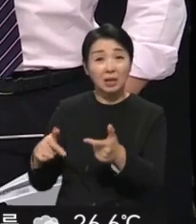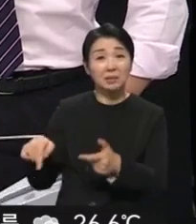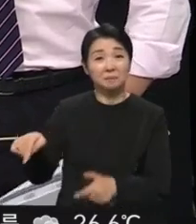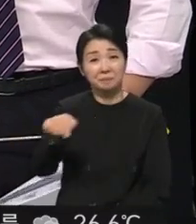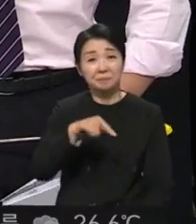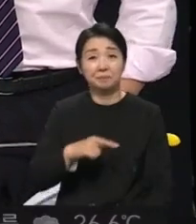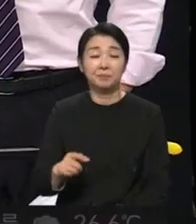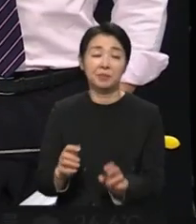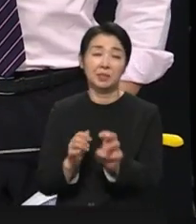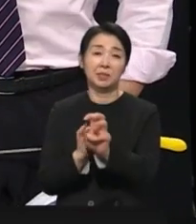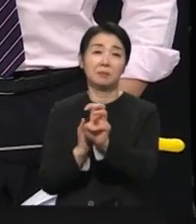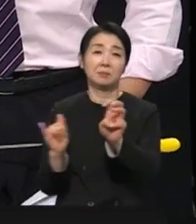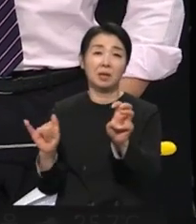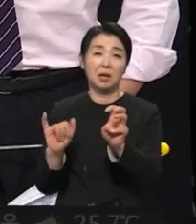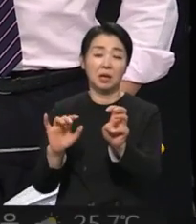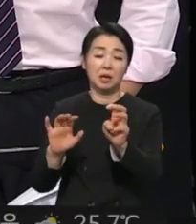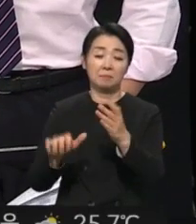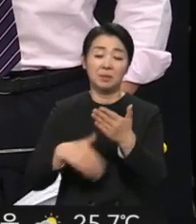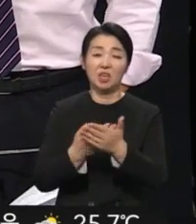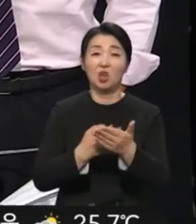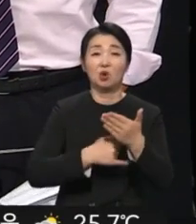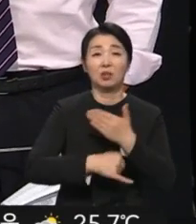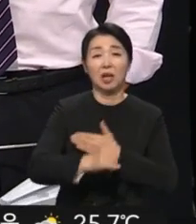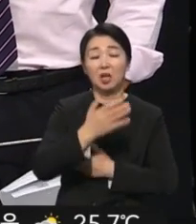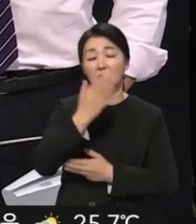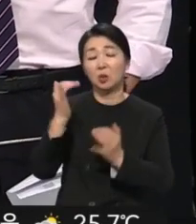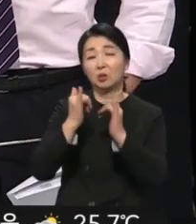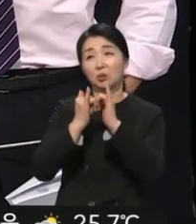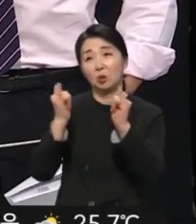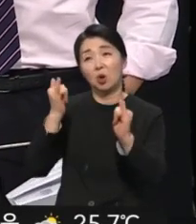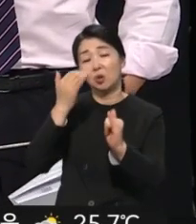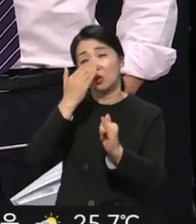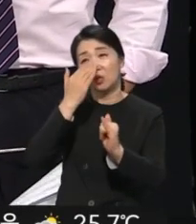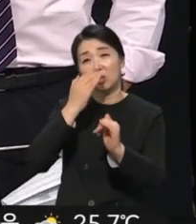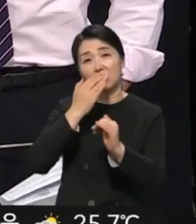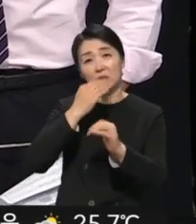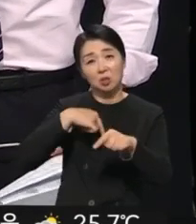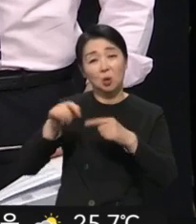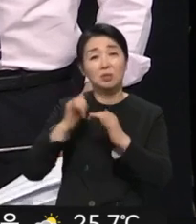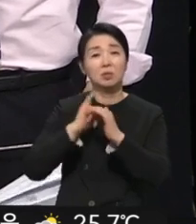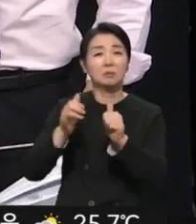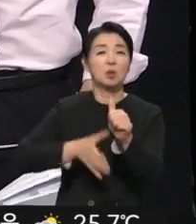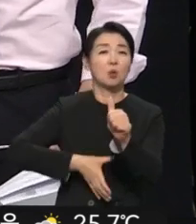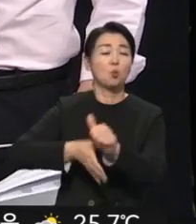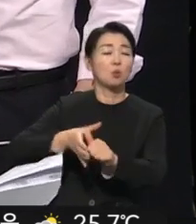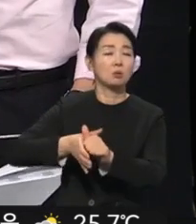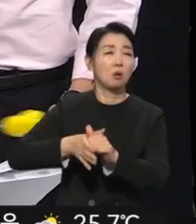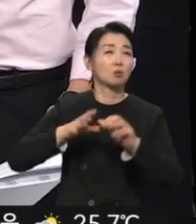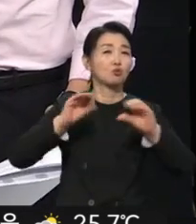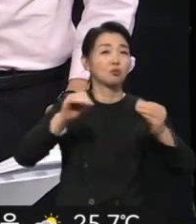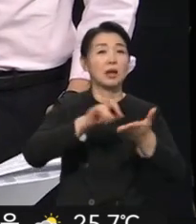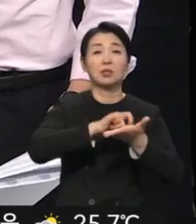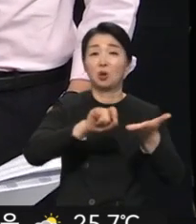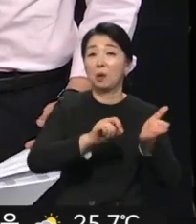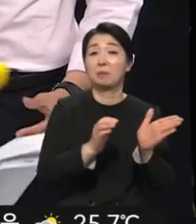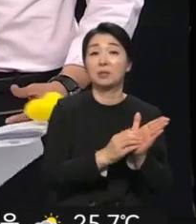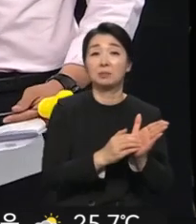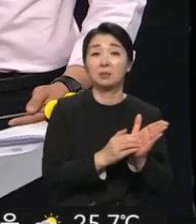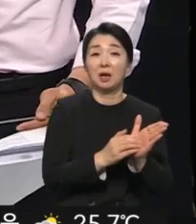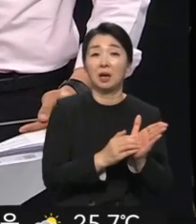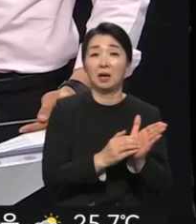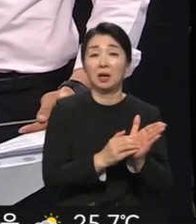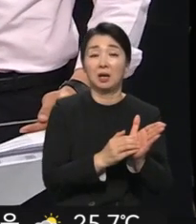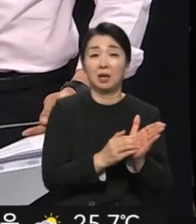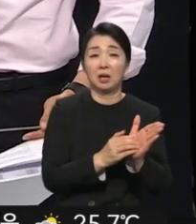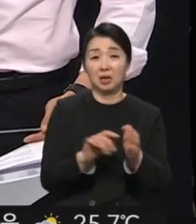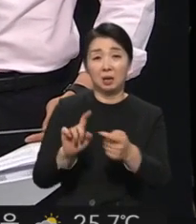명이 개딸에게 청년 정치인 등에 대한 공격 중단을 요구하는 연서명을 받았죠. 의총에서도 이 비명계는